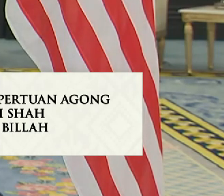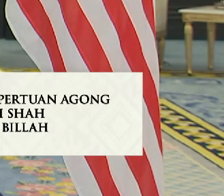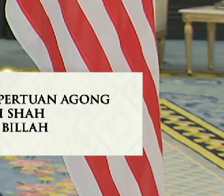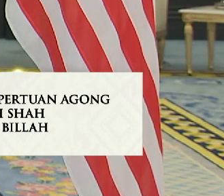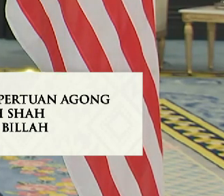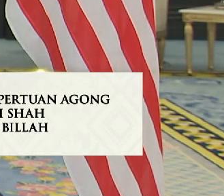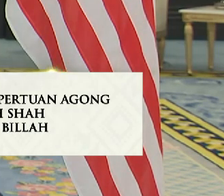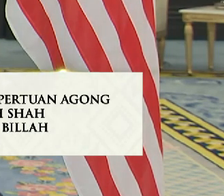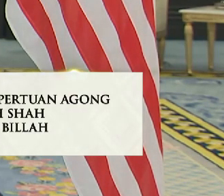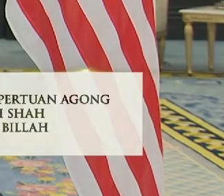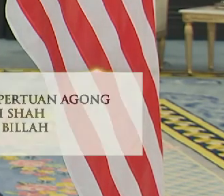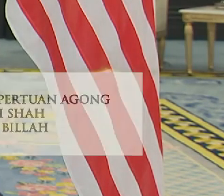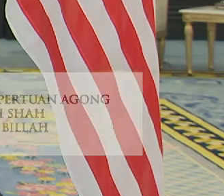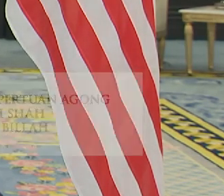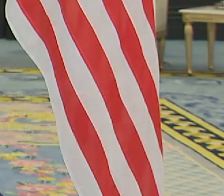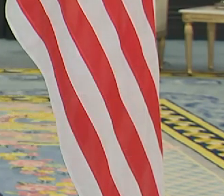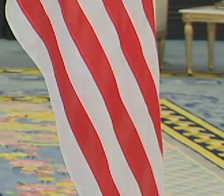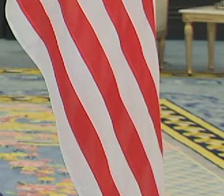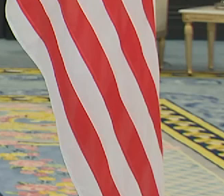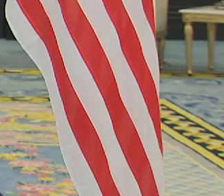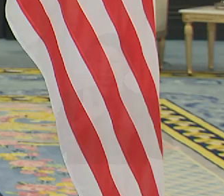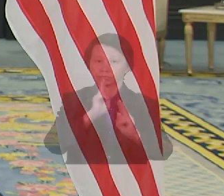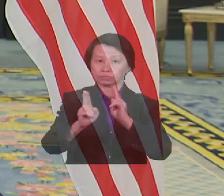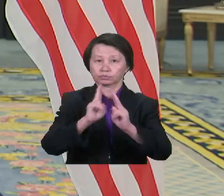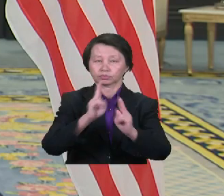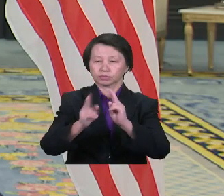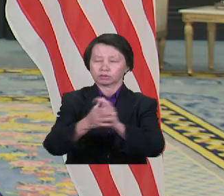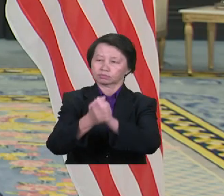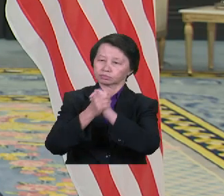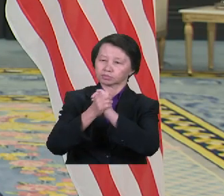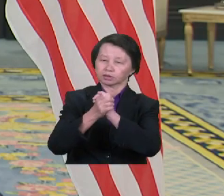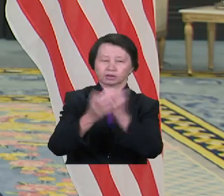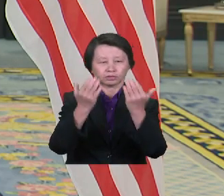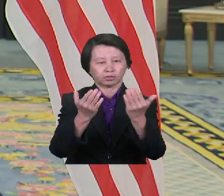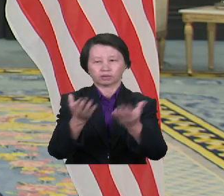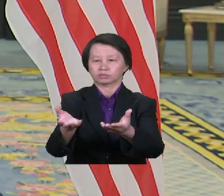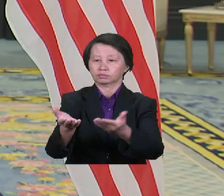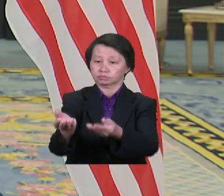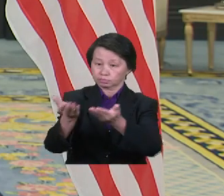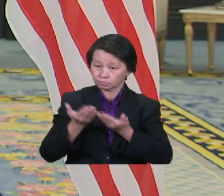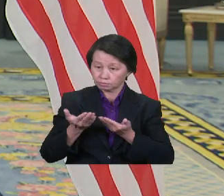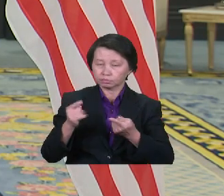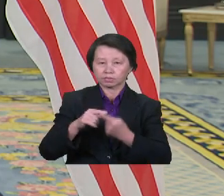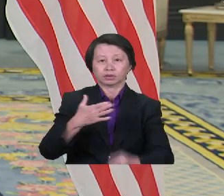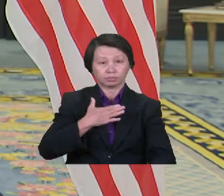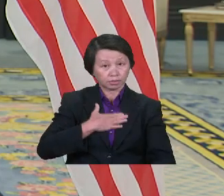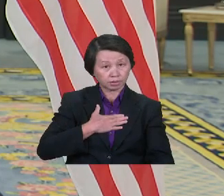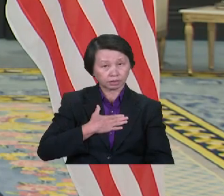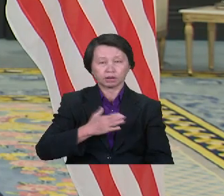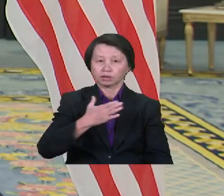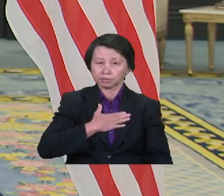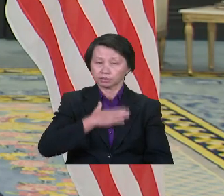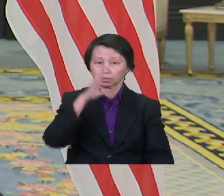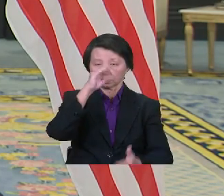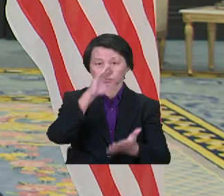penghargaan dan terima kasih di atas ucapan-ucapan tahniah dan doa yang telah disembahkan kepada beta beta